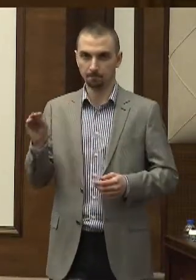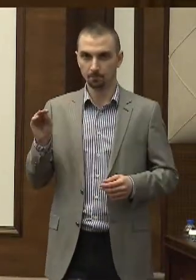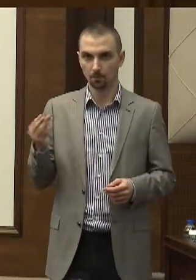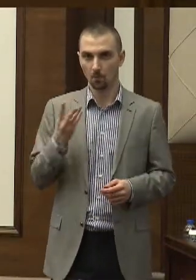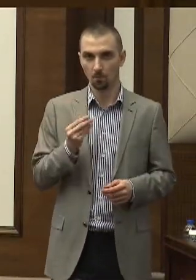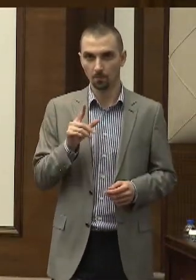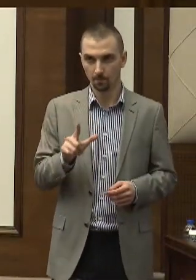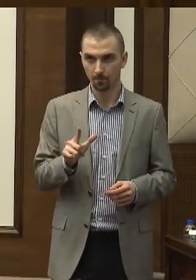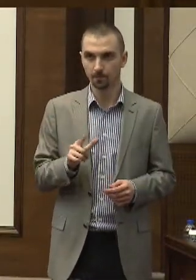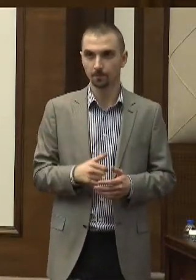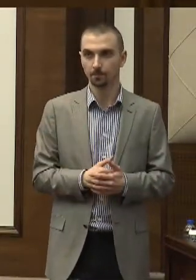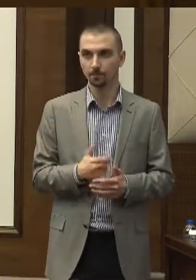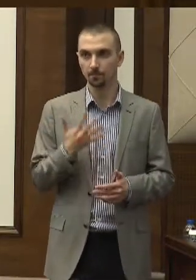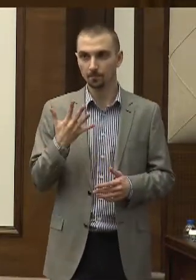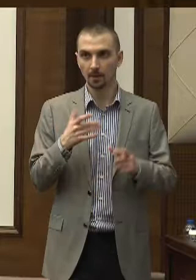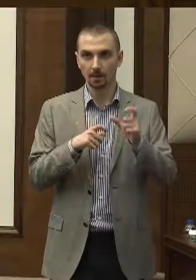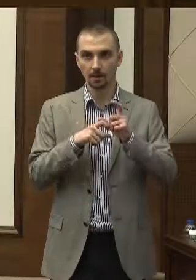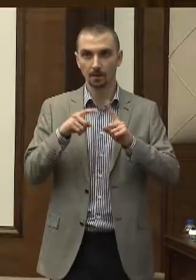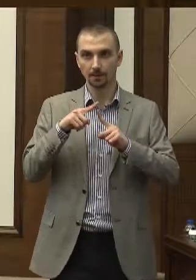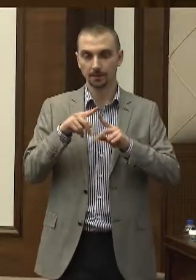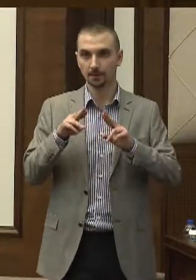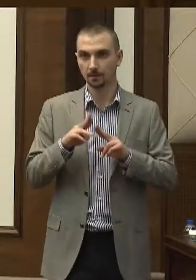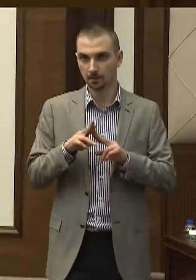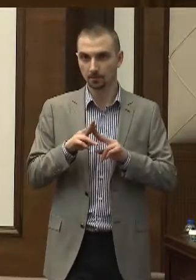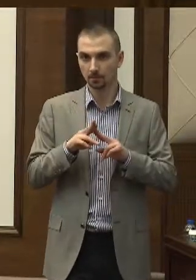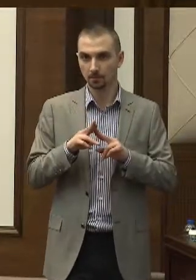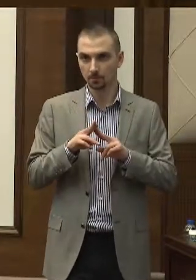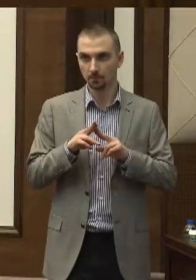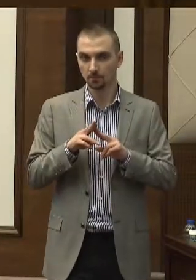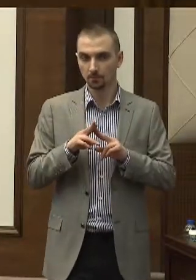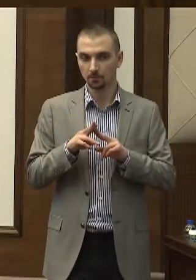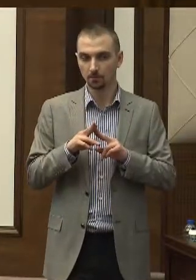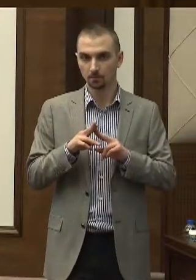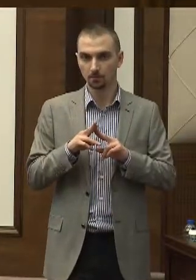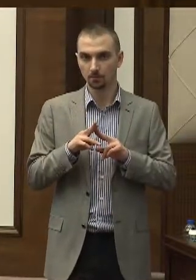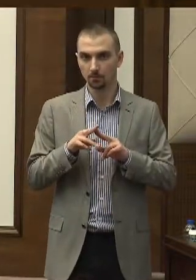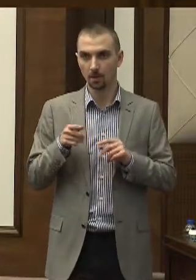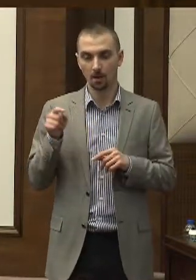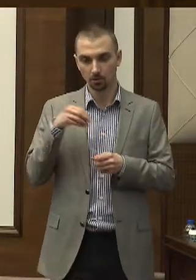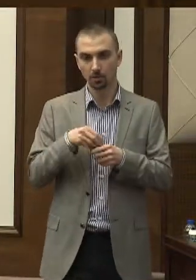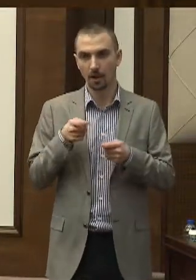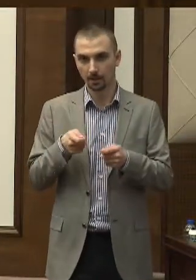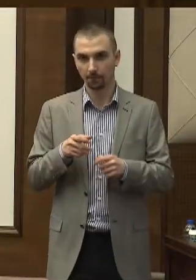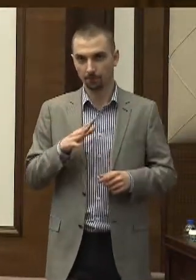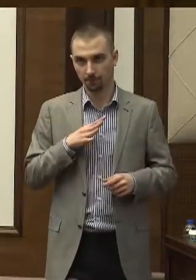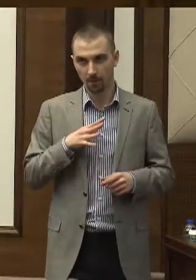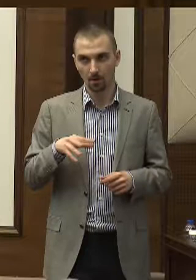ettik. 5 sivil toplum, öbürlerinde fotoğrafçılık derneğe onlar eğitim veriyorlar.